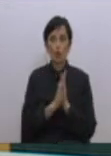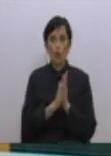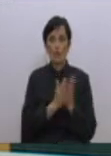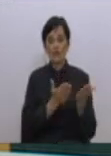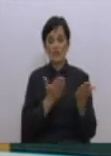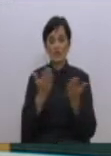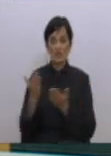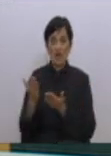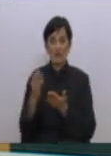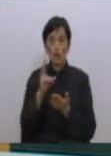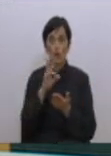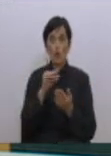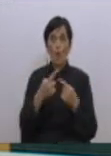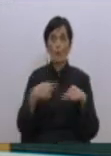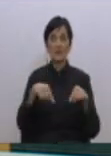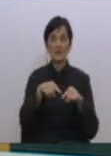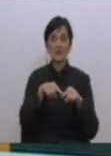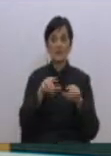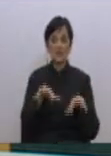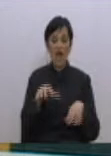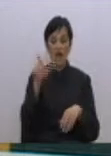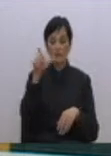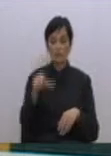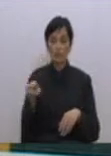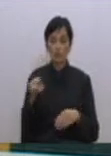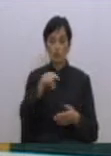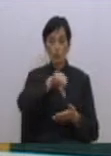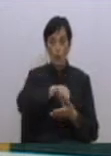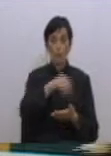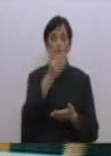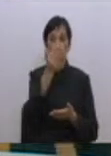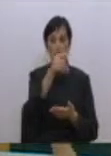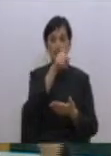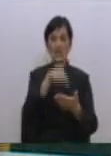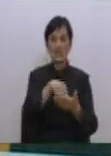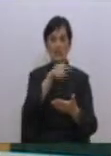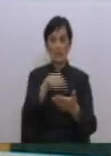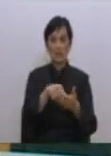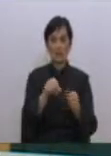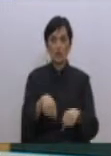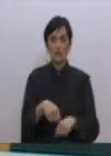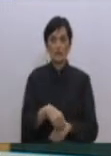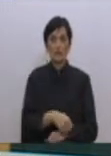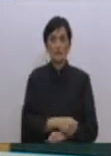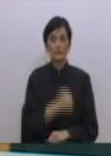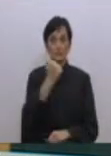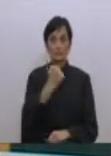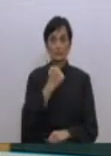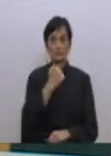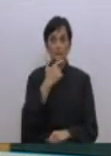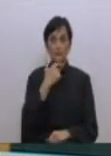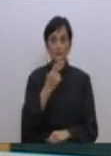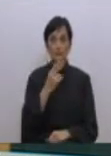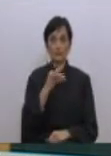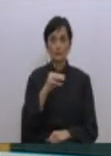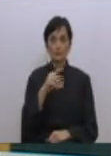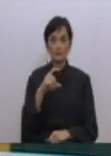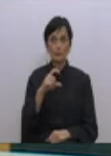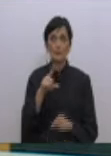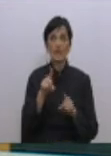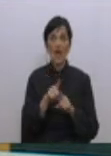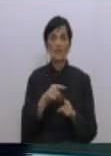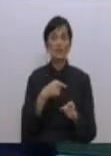დაბზანდეს, კომიტეტის თავმჯდომარე გამოახლა, მასთან შეგეძლო კითხვები. მადლობა ბატონ ცოტნე. ასეთია